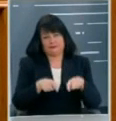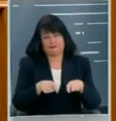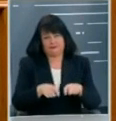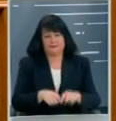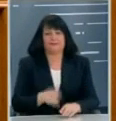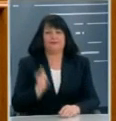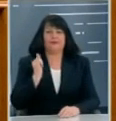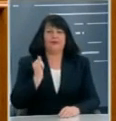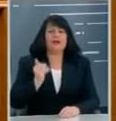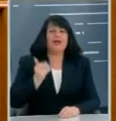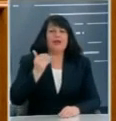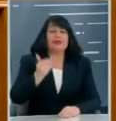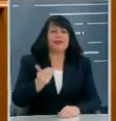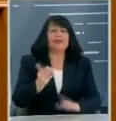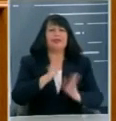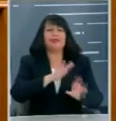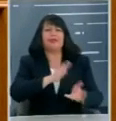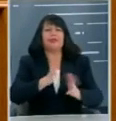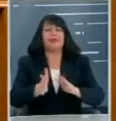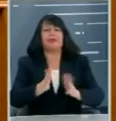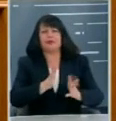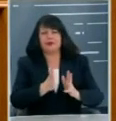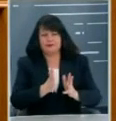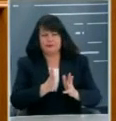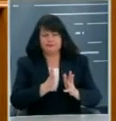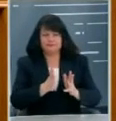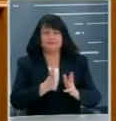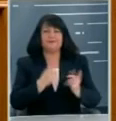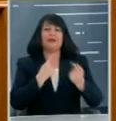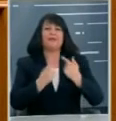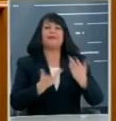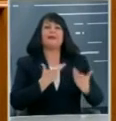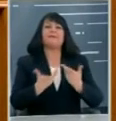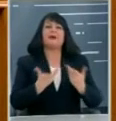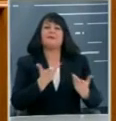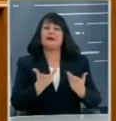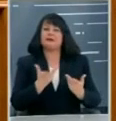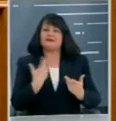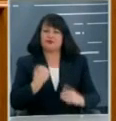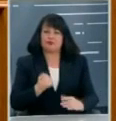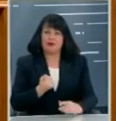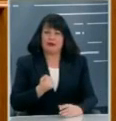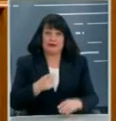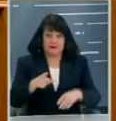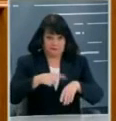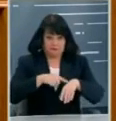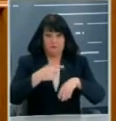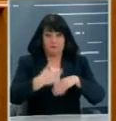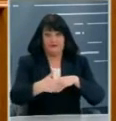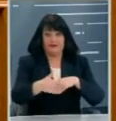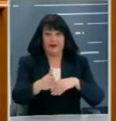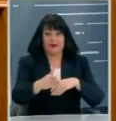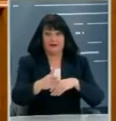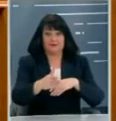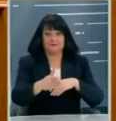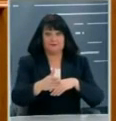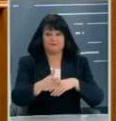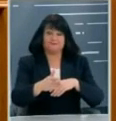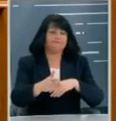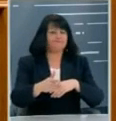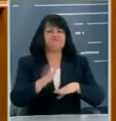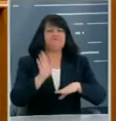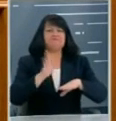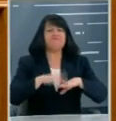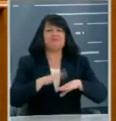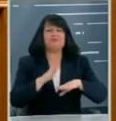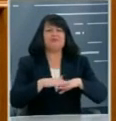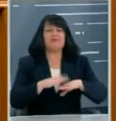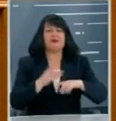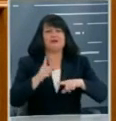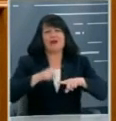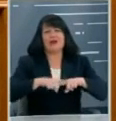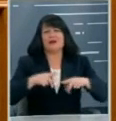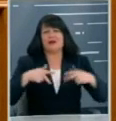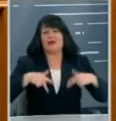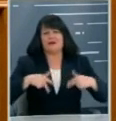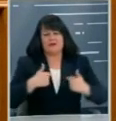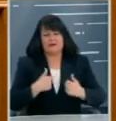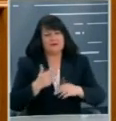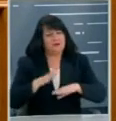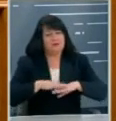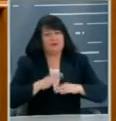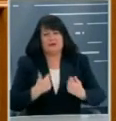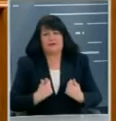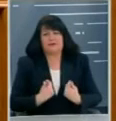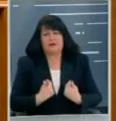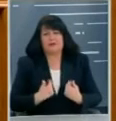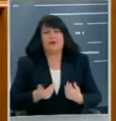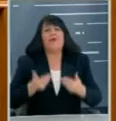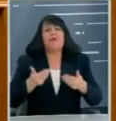και αντιφάσεις χαρακτηρίζουν τη διαπραγμάτευση στην παρούσα φάση δεν οφείλονται σε καθυστερήσεις της ελληνικής πλευράς,